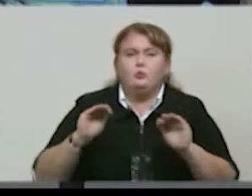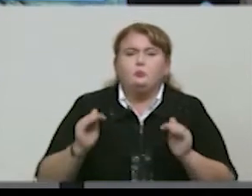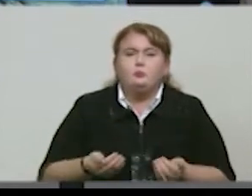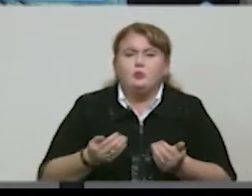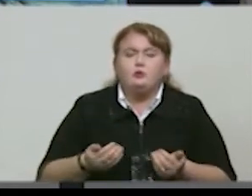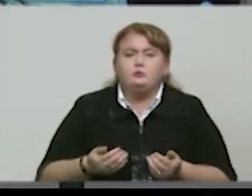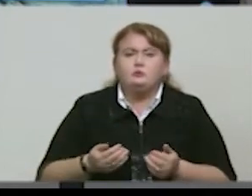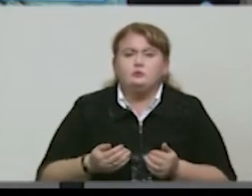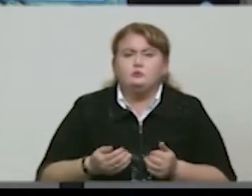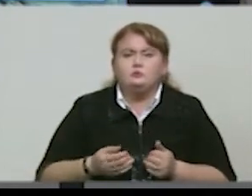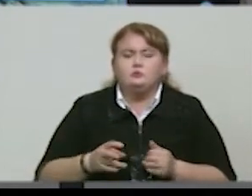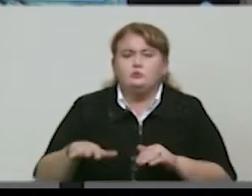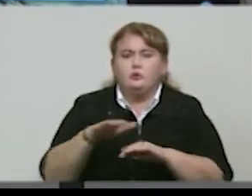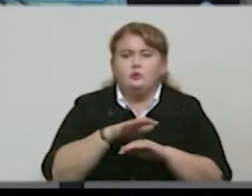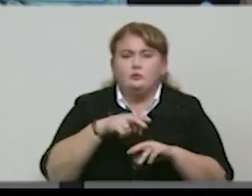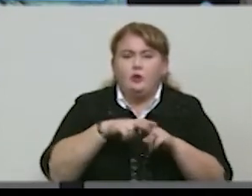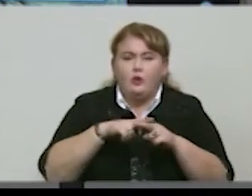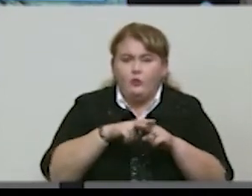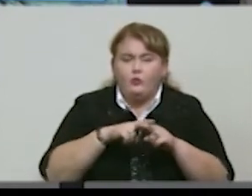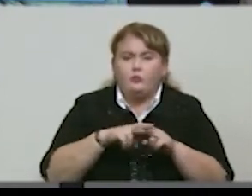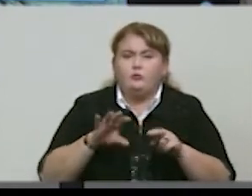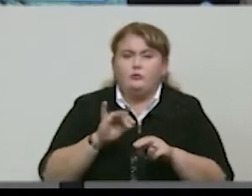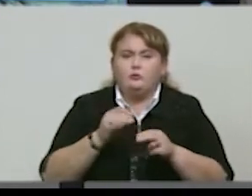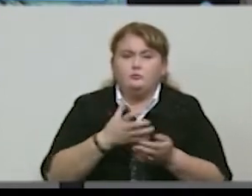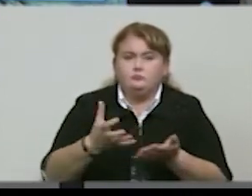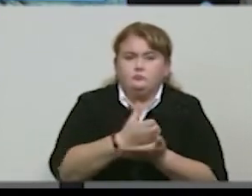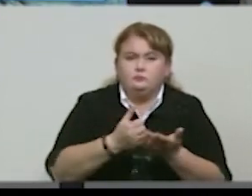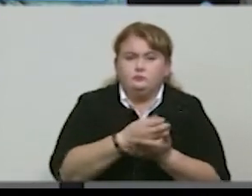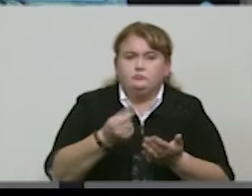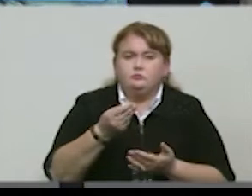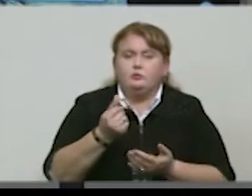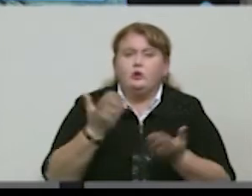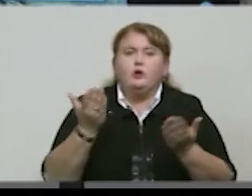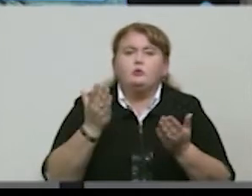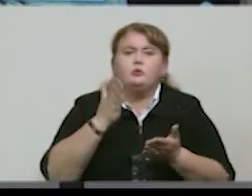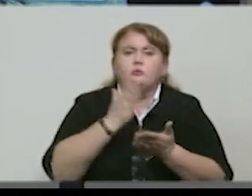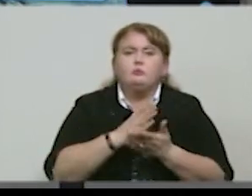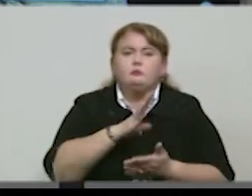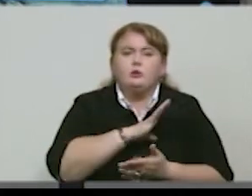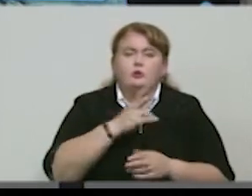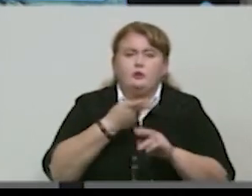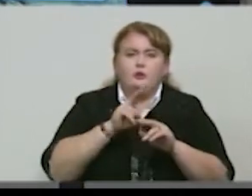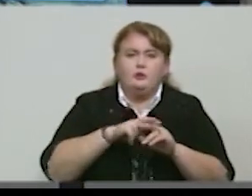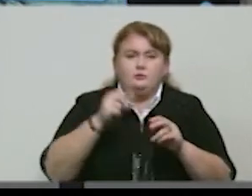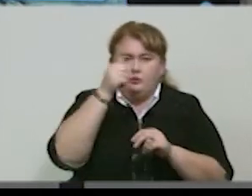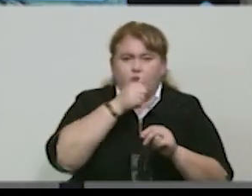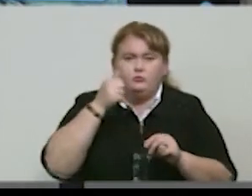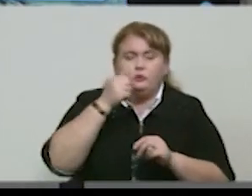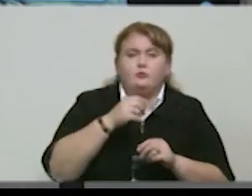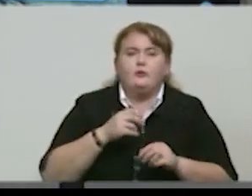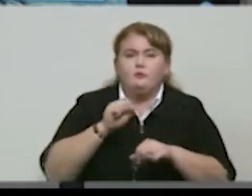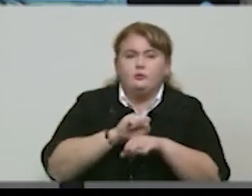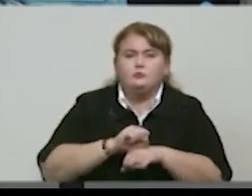уменьшение, самое главное, налогов и поборов, которые существовали на тот момент в Туркестане, и